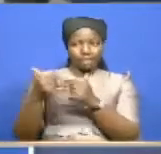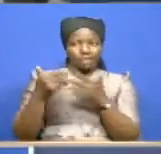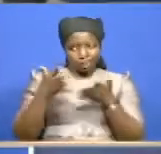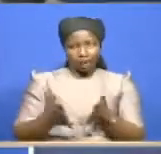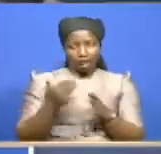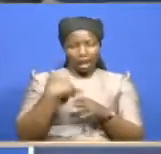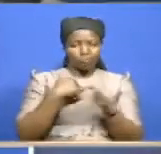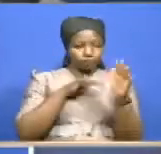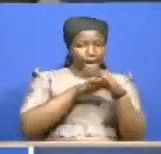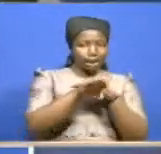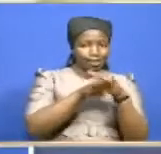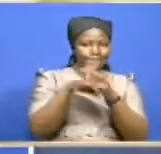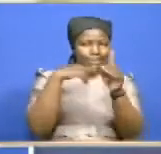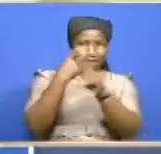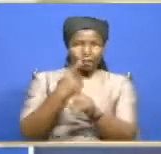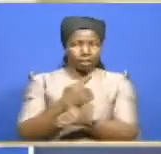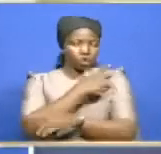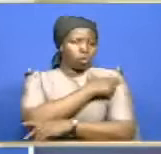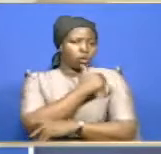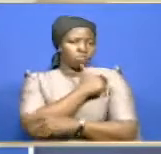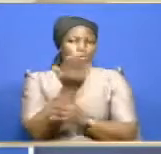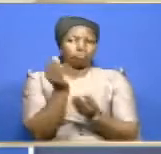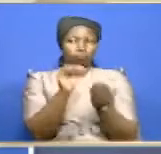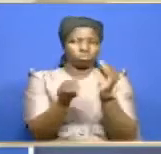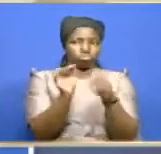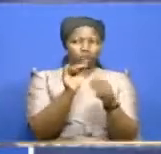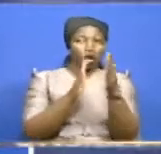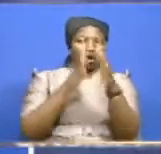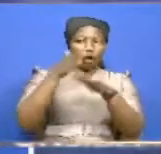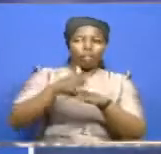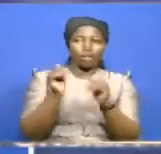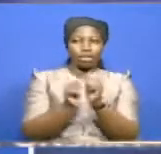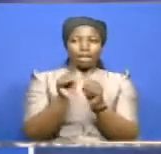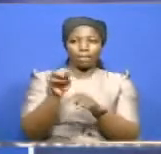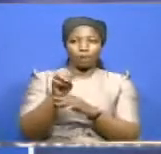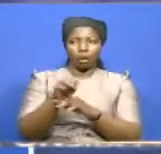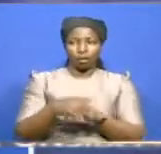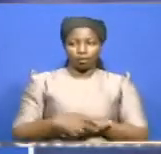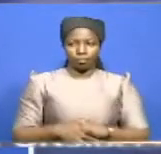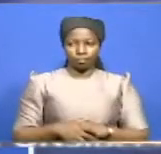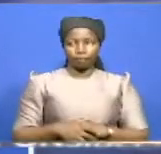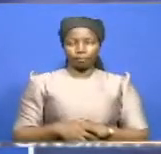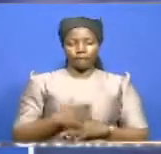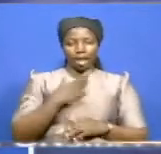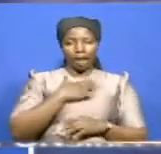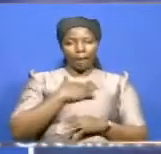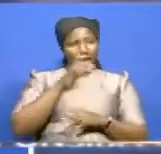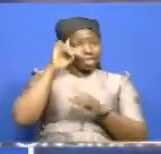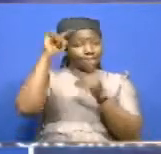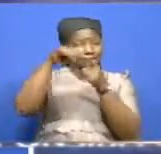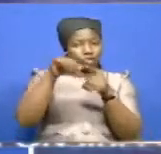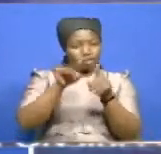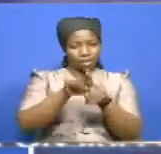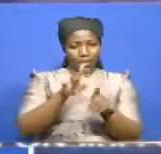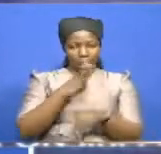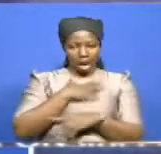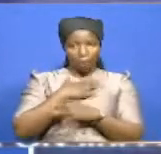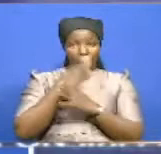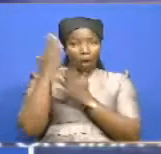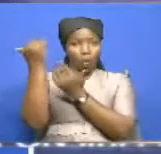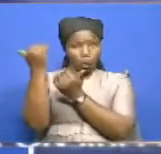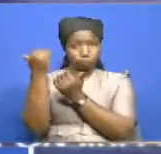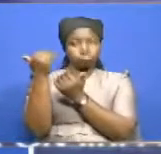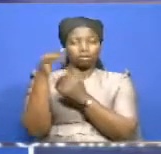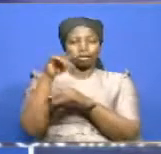vituo kadhaa vya afya kwa michango ya zaidi ya milioni 10. Our intention and our hope is that this